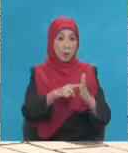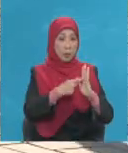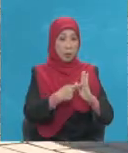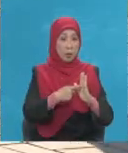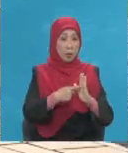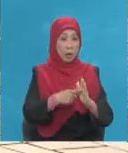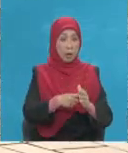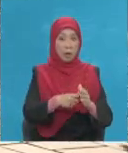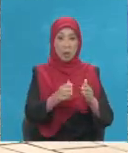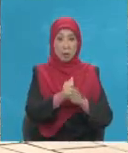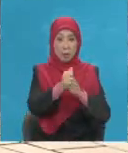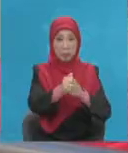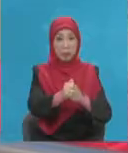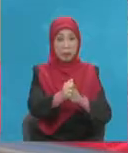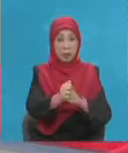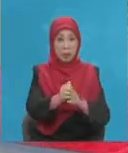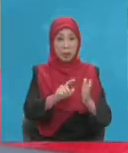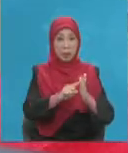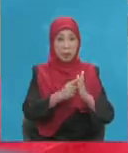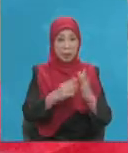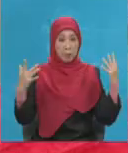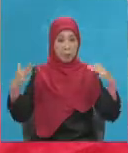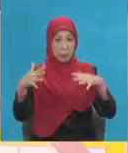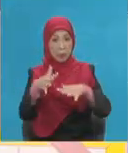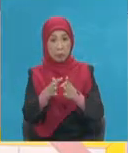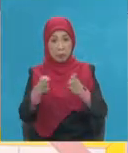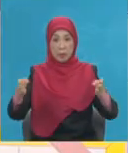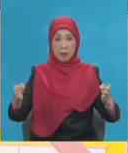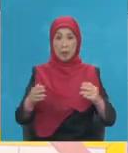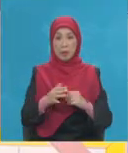kepala perbarisan memulakan upacara Perhimpunan Agong.